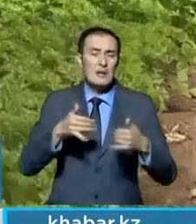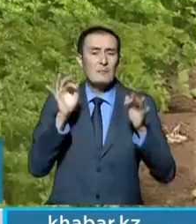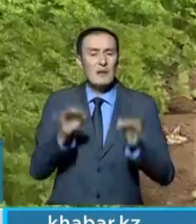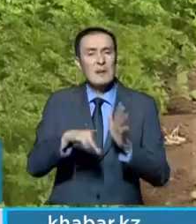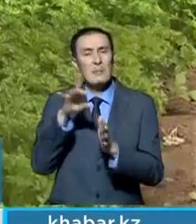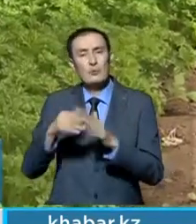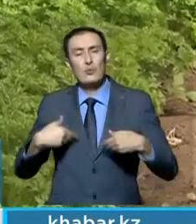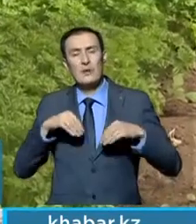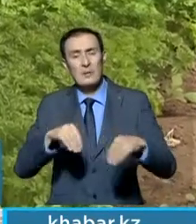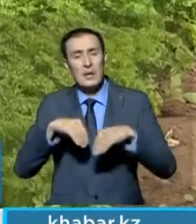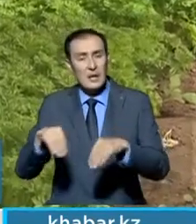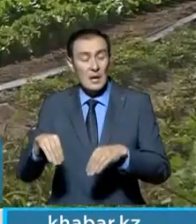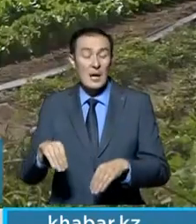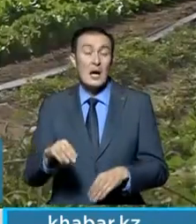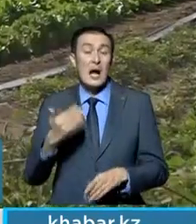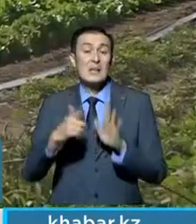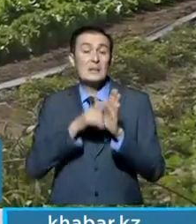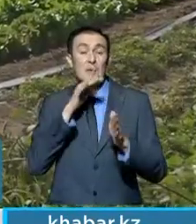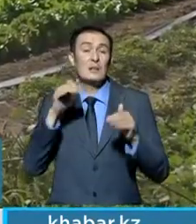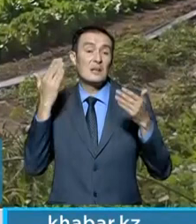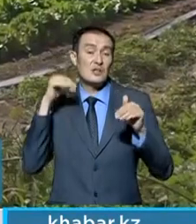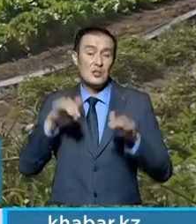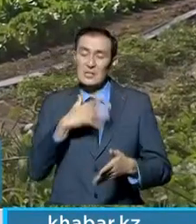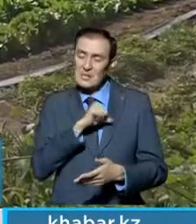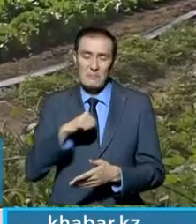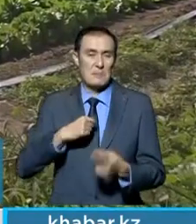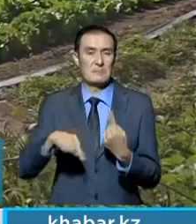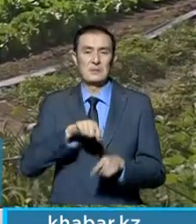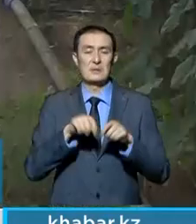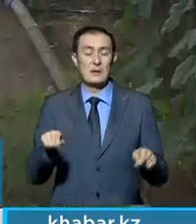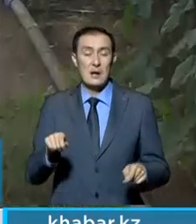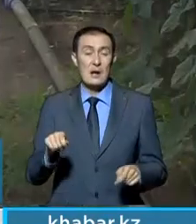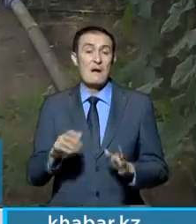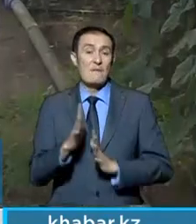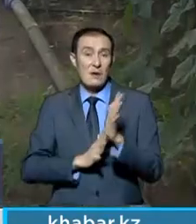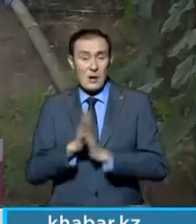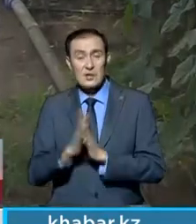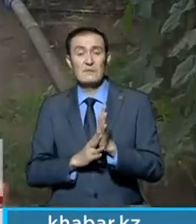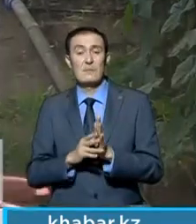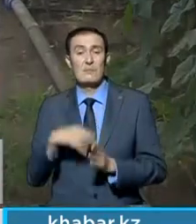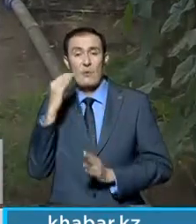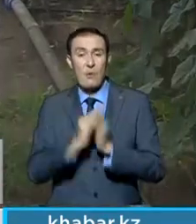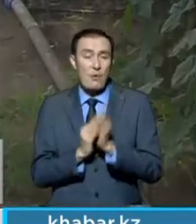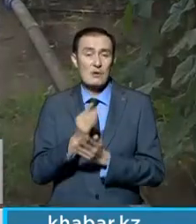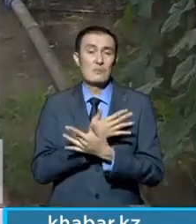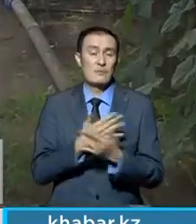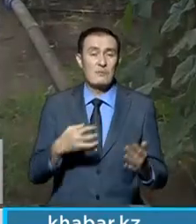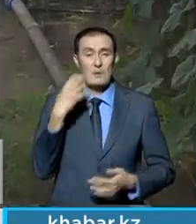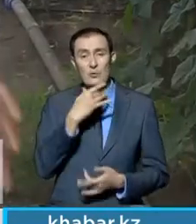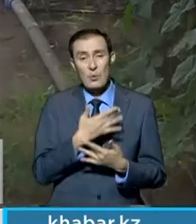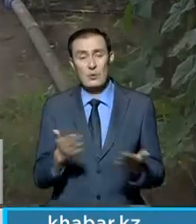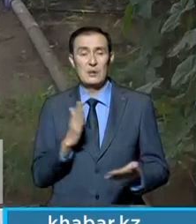подбор удобрений и опыление. А 7 лет назад решила создать свое дело. Выращиваем овощи, огурцы,